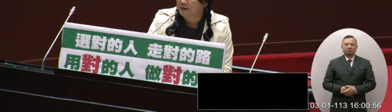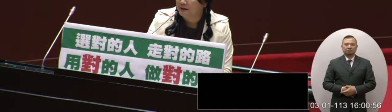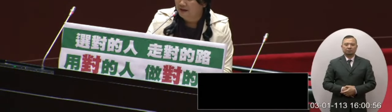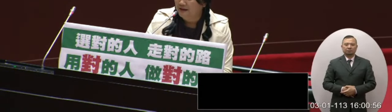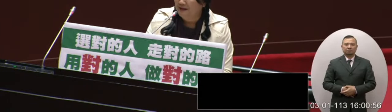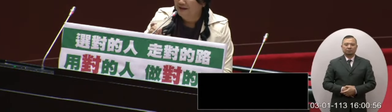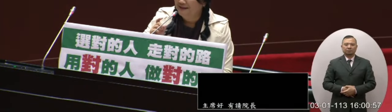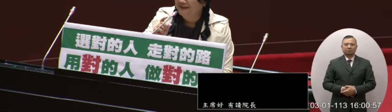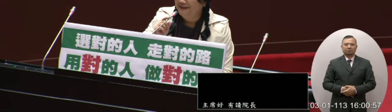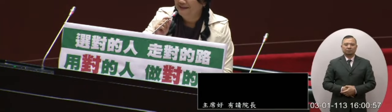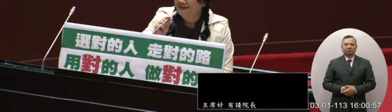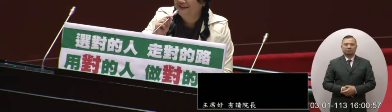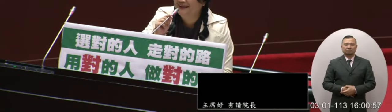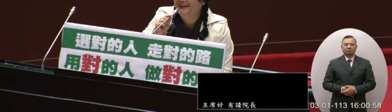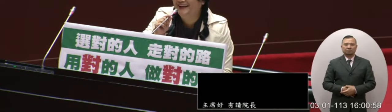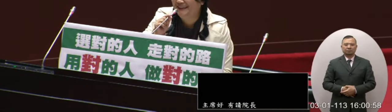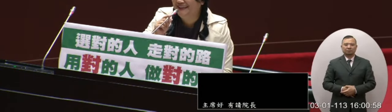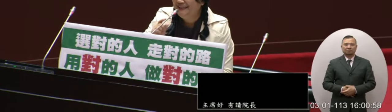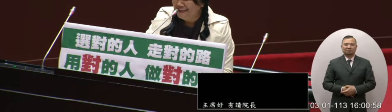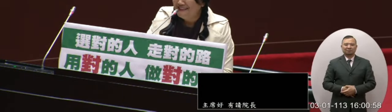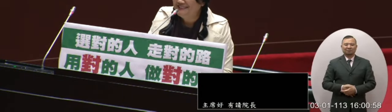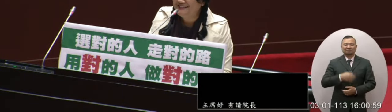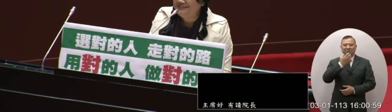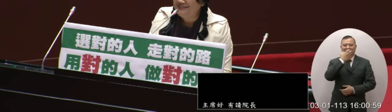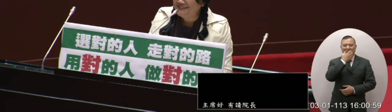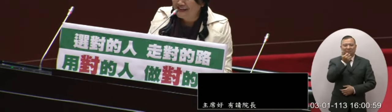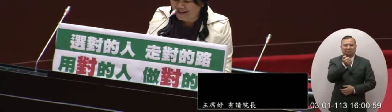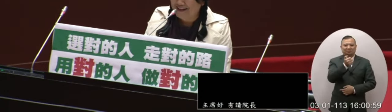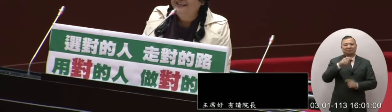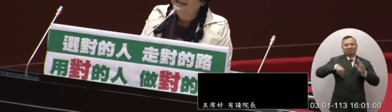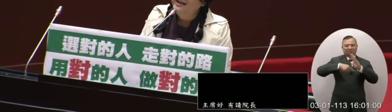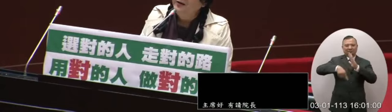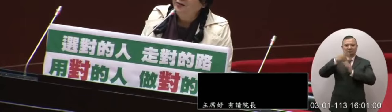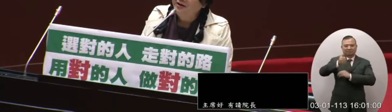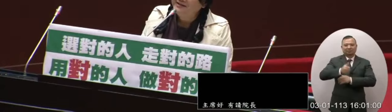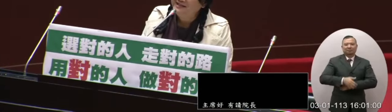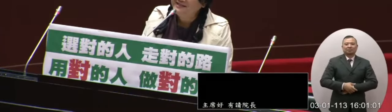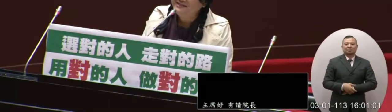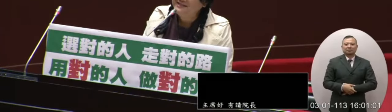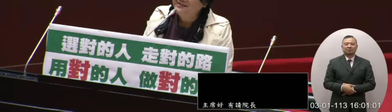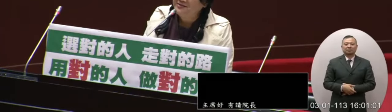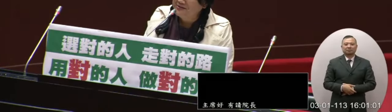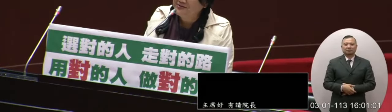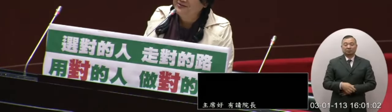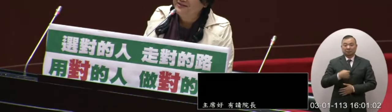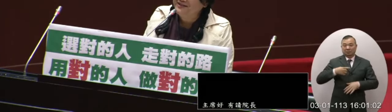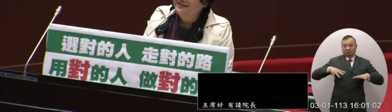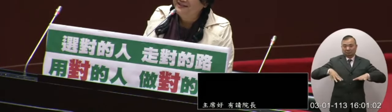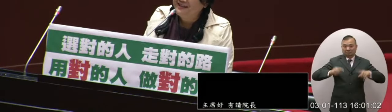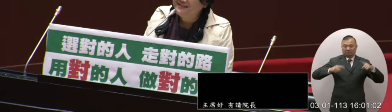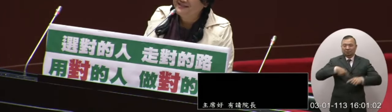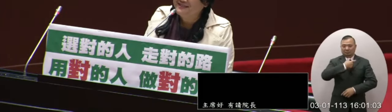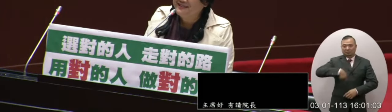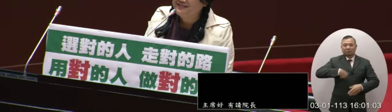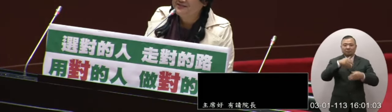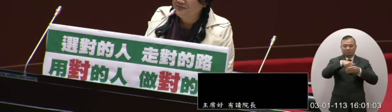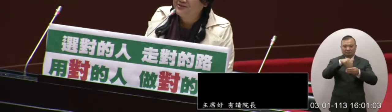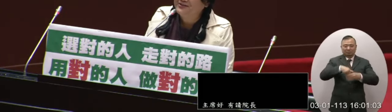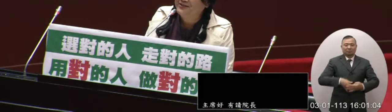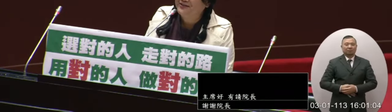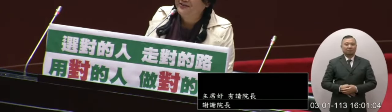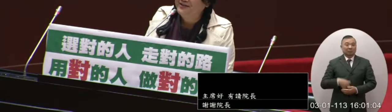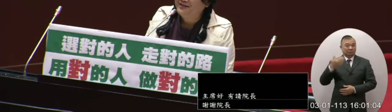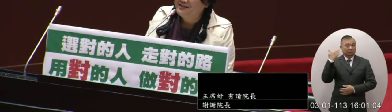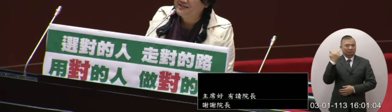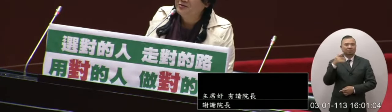吴委员，恭喜你连任。 谢谢院长哈，我第一次选举，当时您是